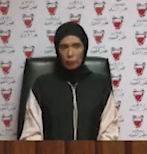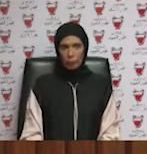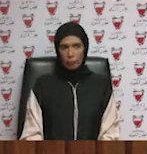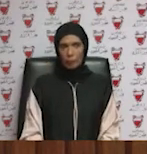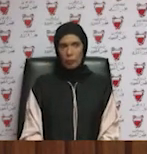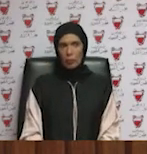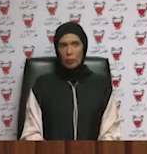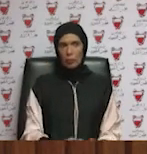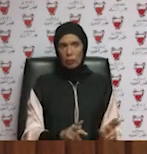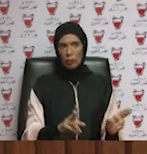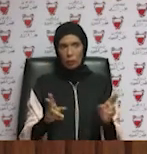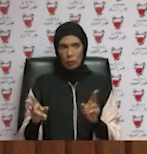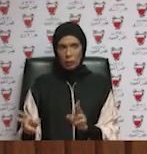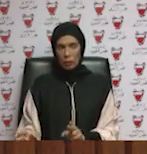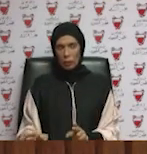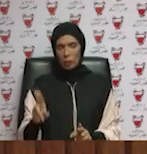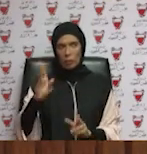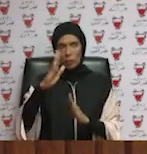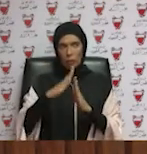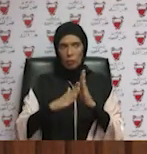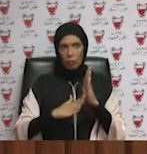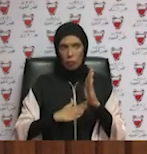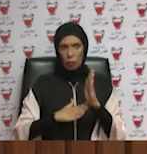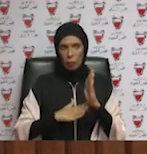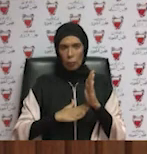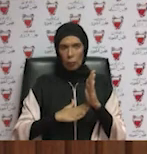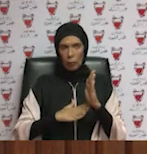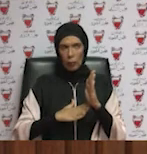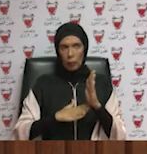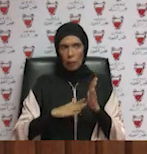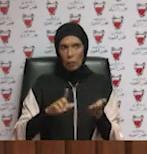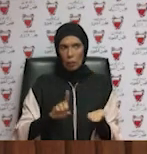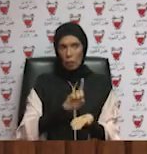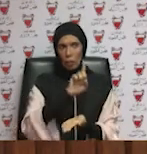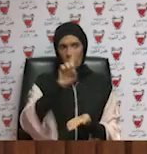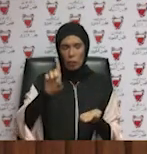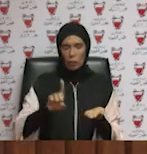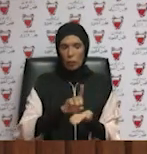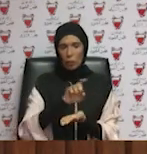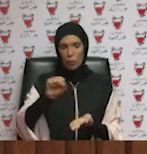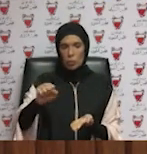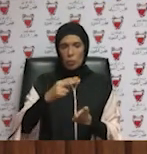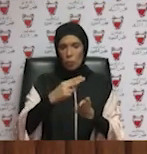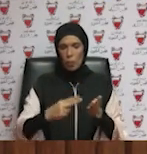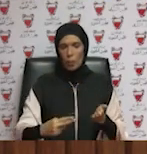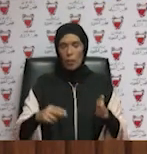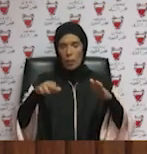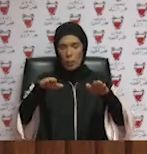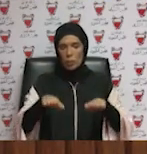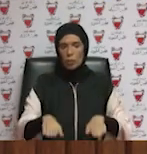ننتقل إلى التقرير التكميلي للجنة المرافق العامة والبيئة بشأن قرار مجلس